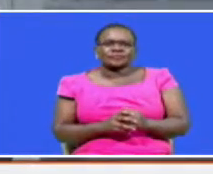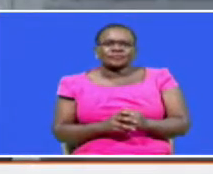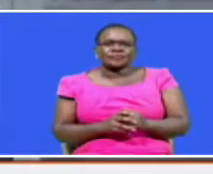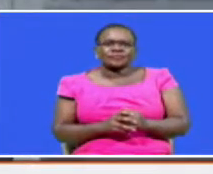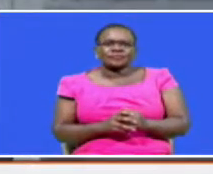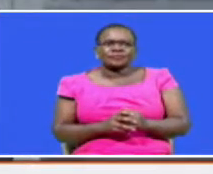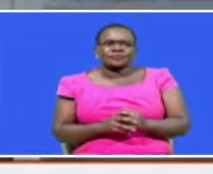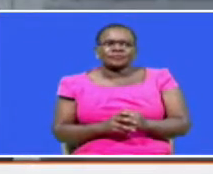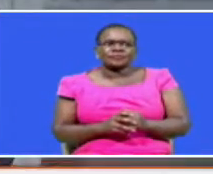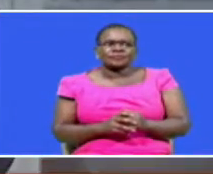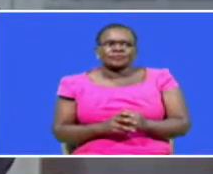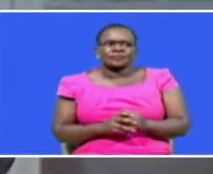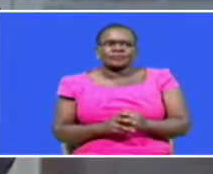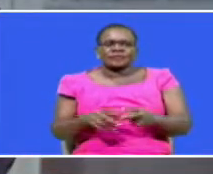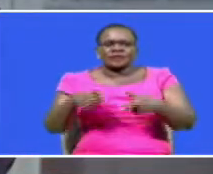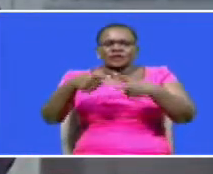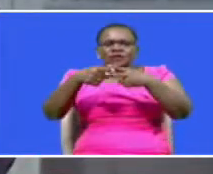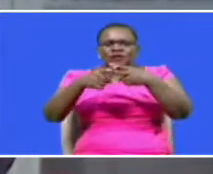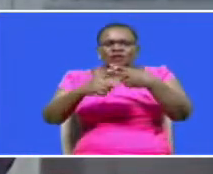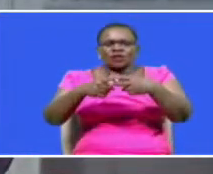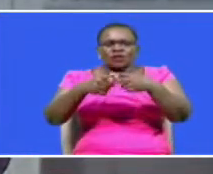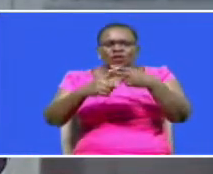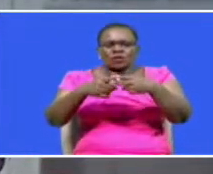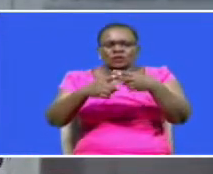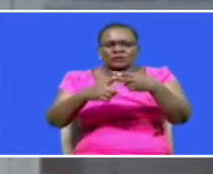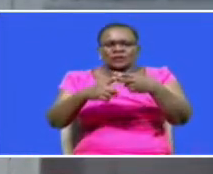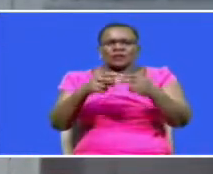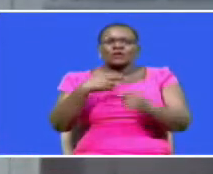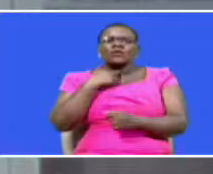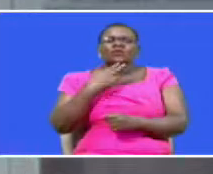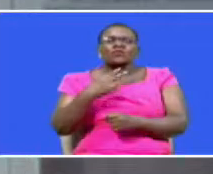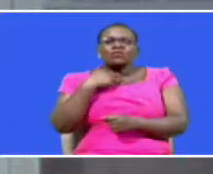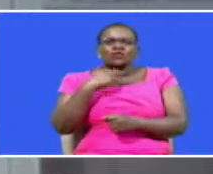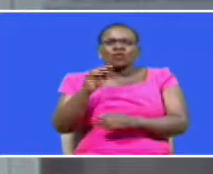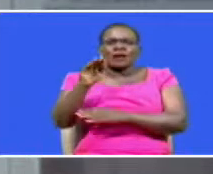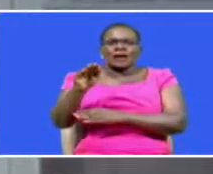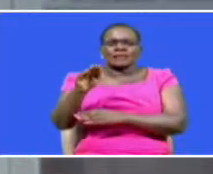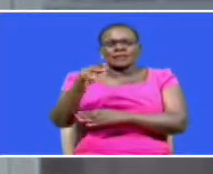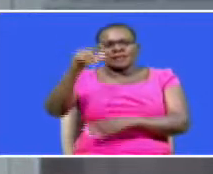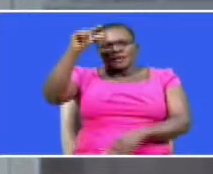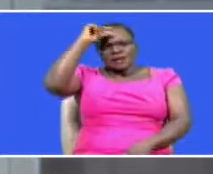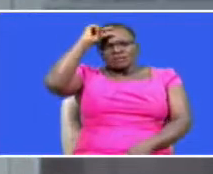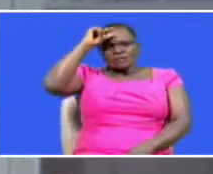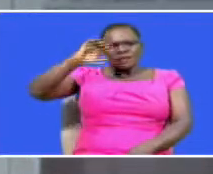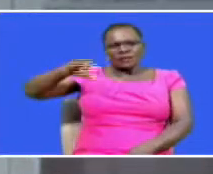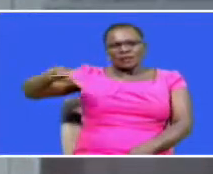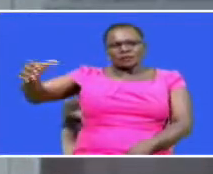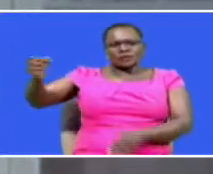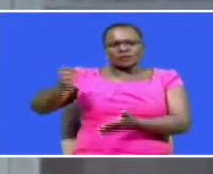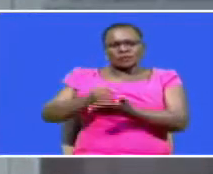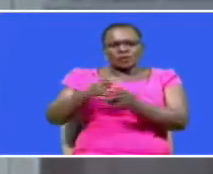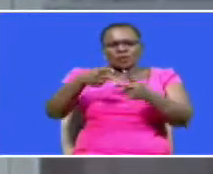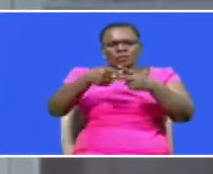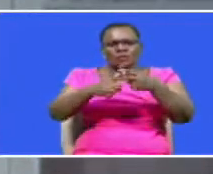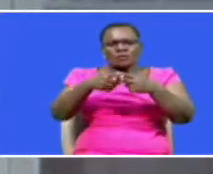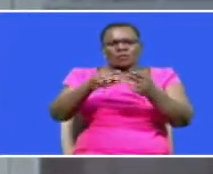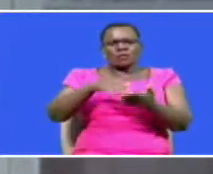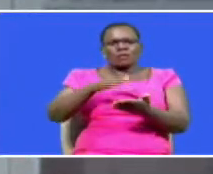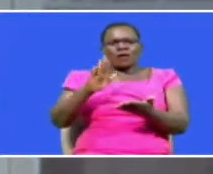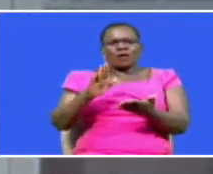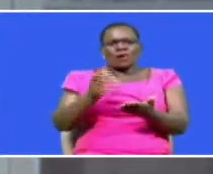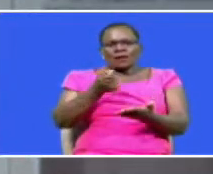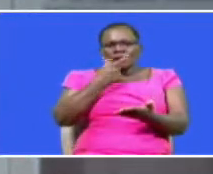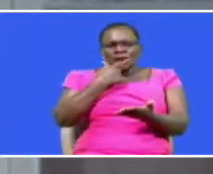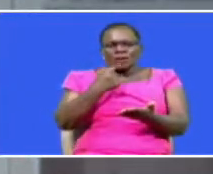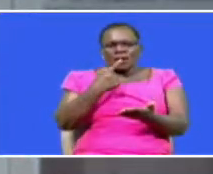Na Muungano wa wahandisi wa matibabu hapa nchini AMEC umetoa wito kwa serikali za kaunti kuajiri wahandisi zaidi wa